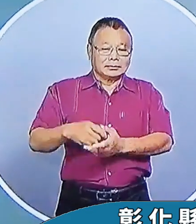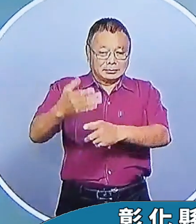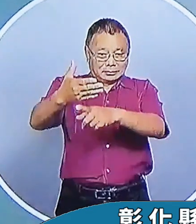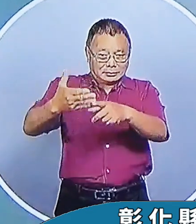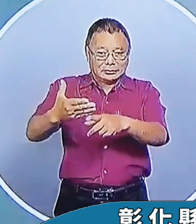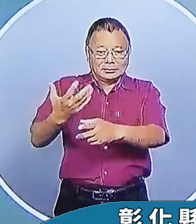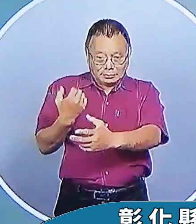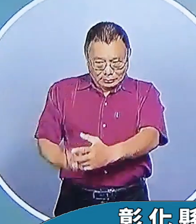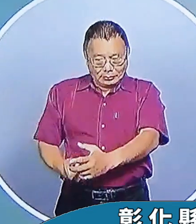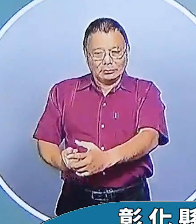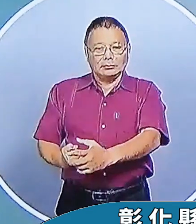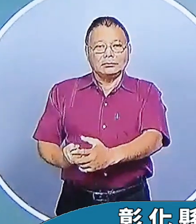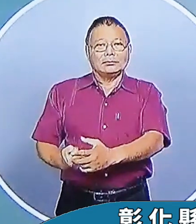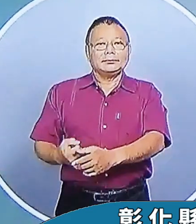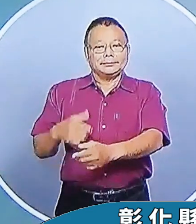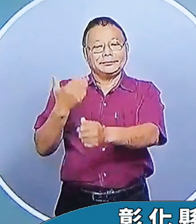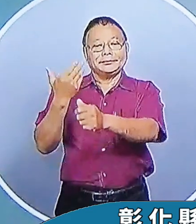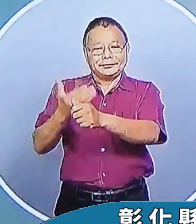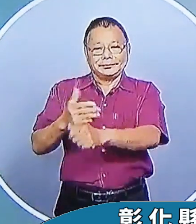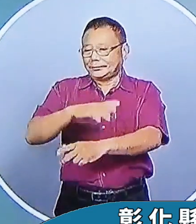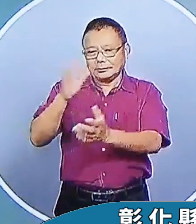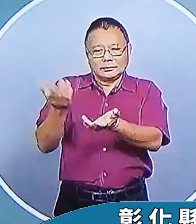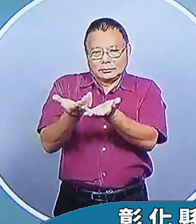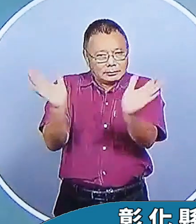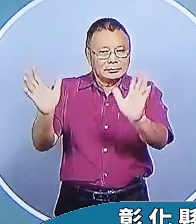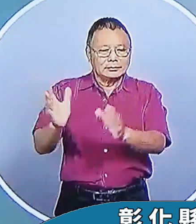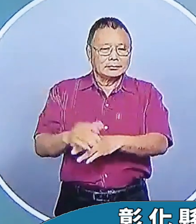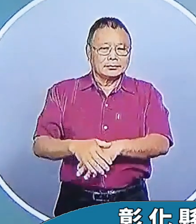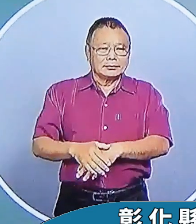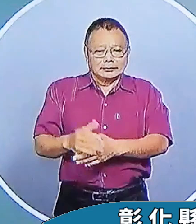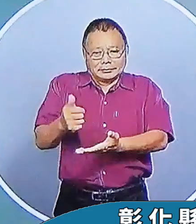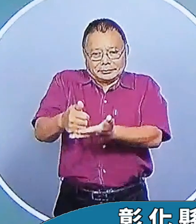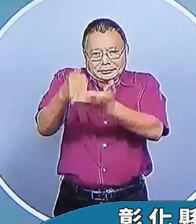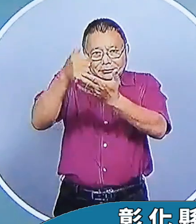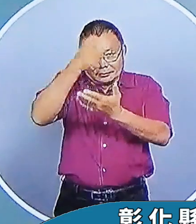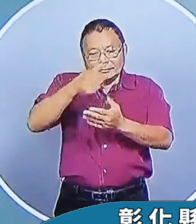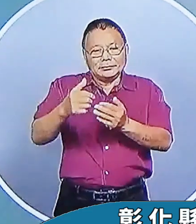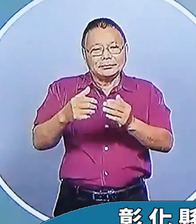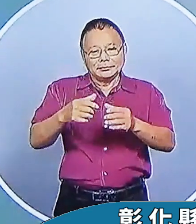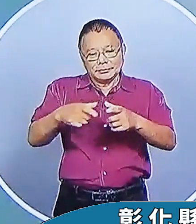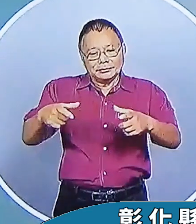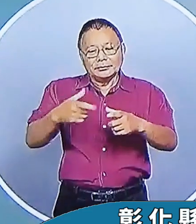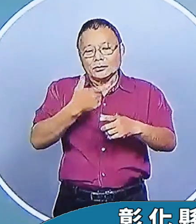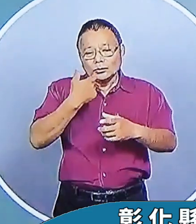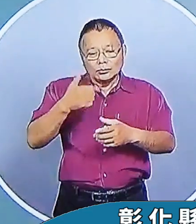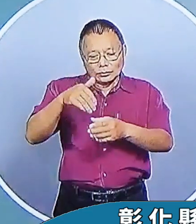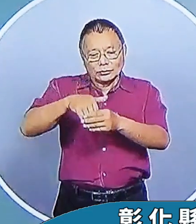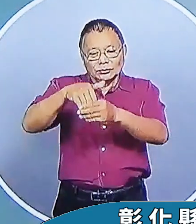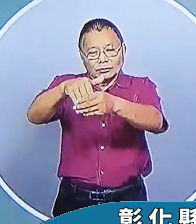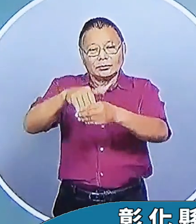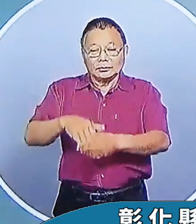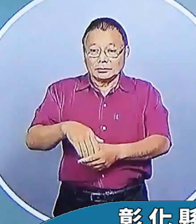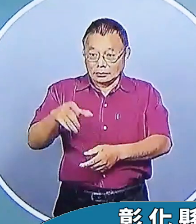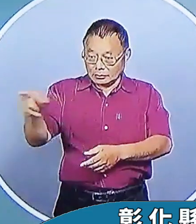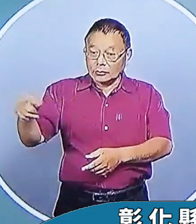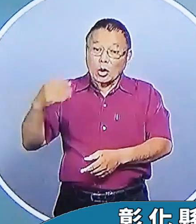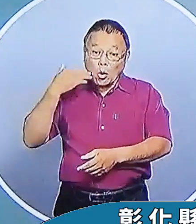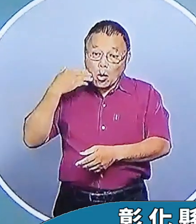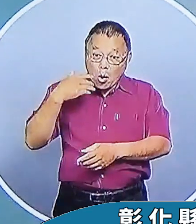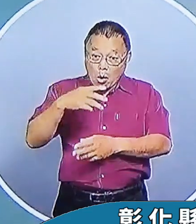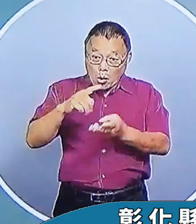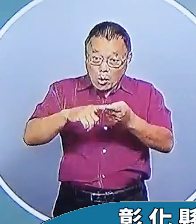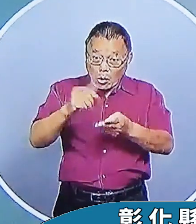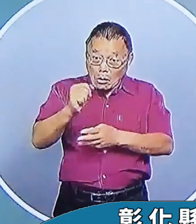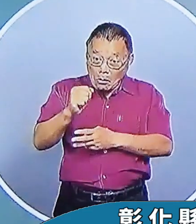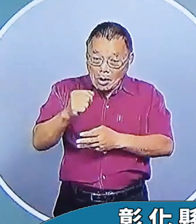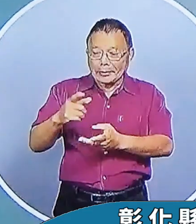半留在彰化。我要来全面发放咱的这个敬老礼金。王惠美馆长，你做袂到的，就由秀峰来